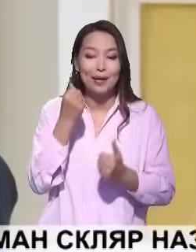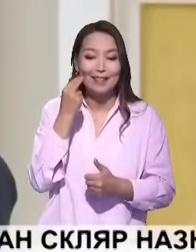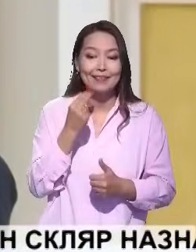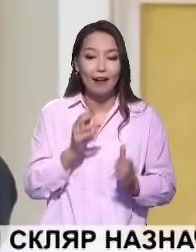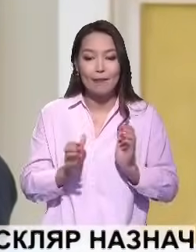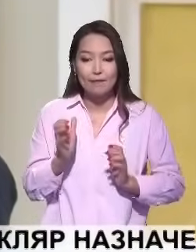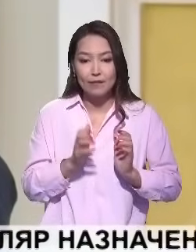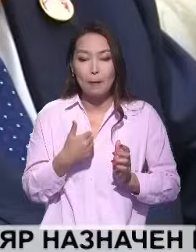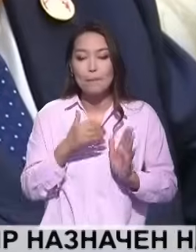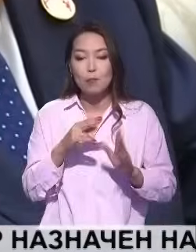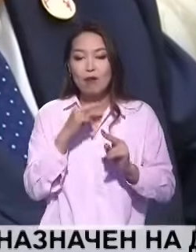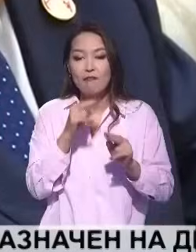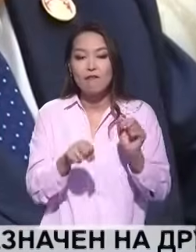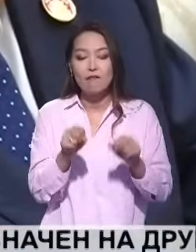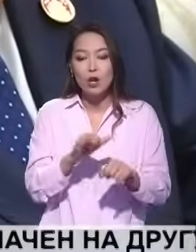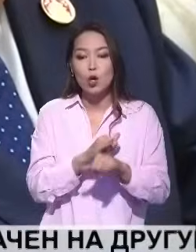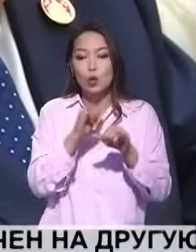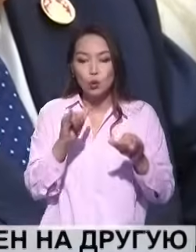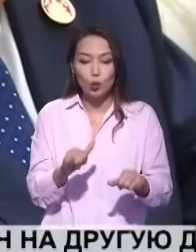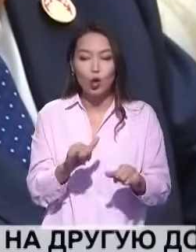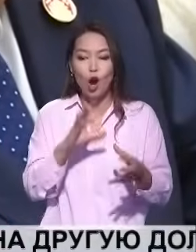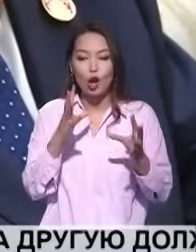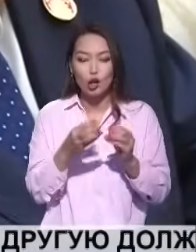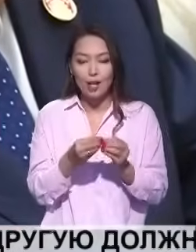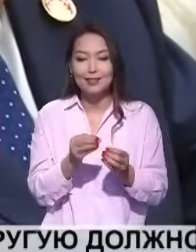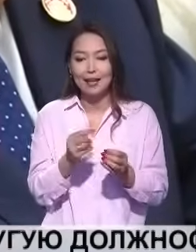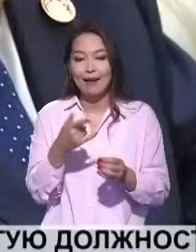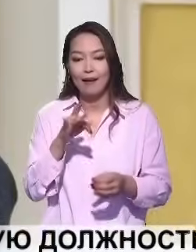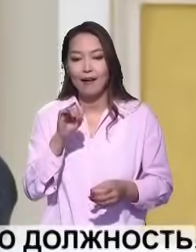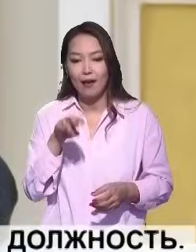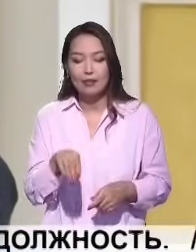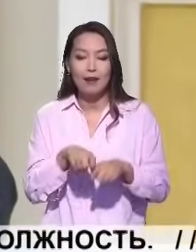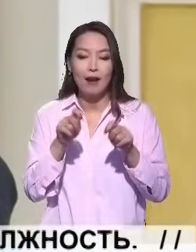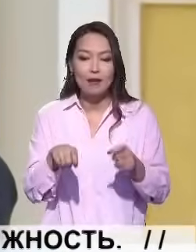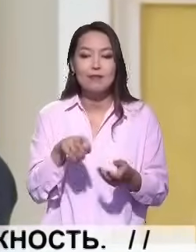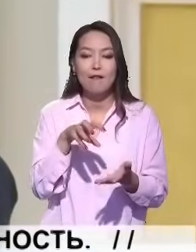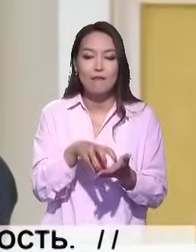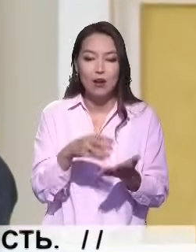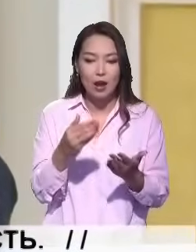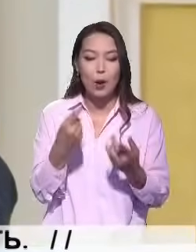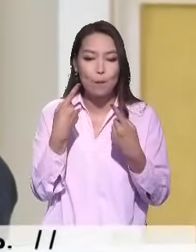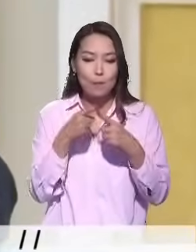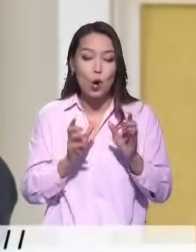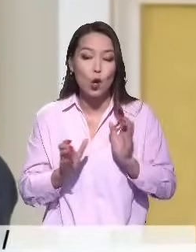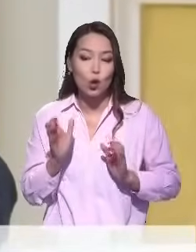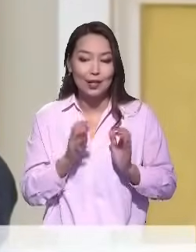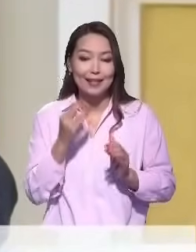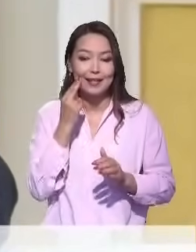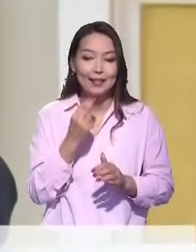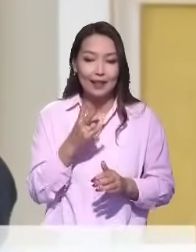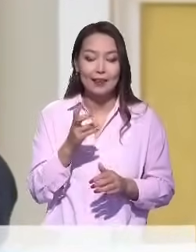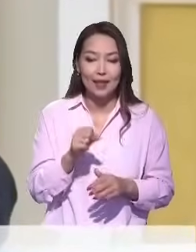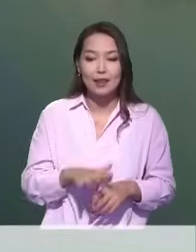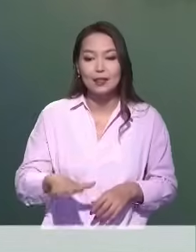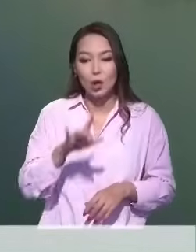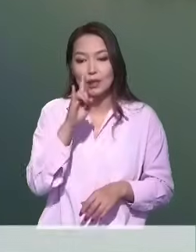вузах. Мы рассмотрели возможности увеличения количества правительственных грантов, открытия филиалов передовых технических университетов Китая на территории